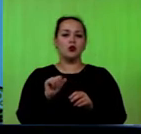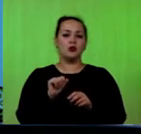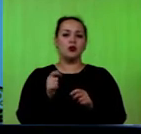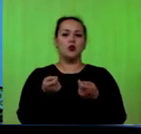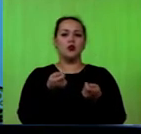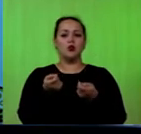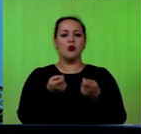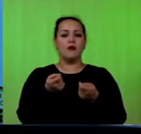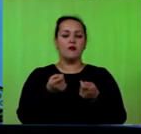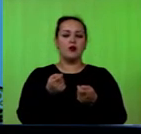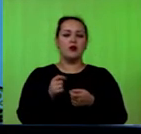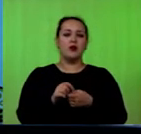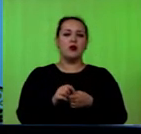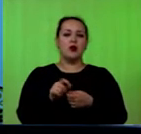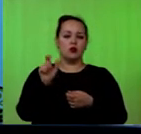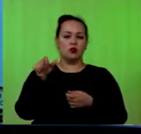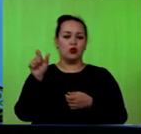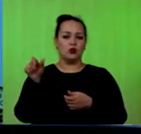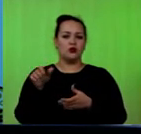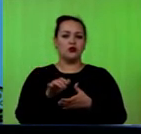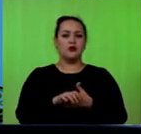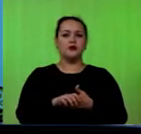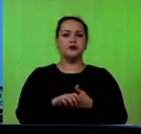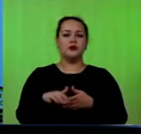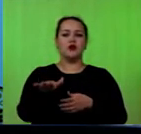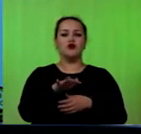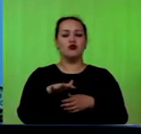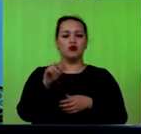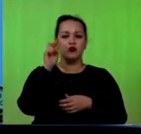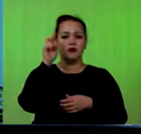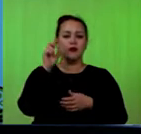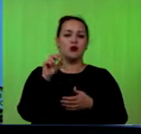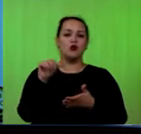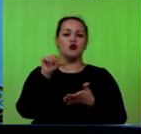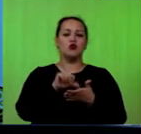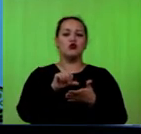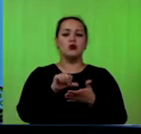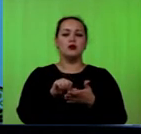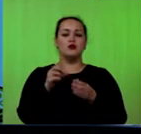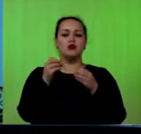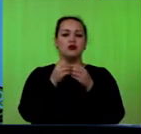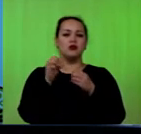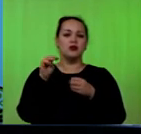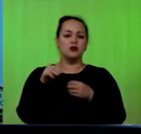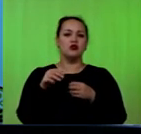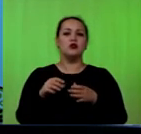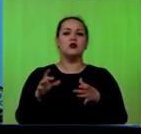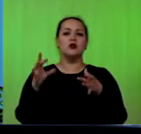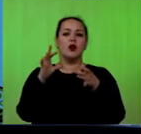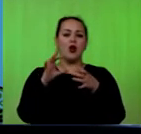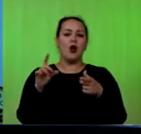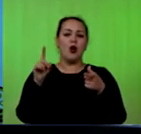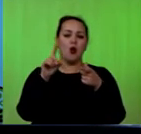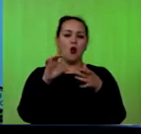на территории страны действует более десяти тысяч таких объединений являясь залогом общественного